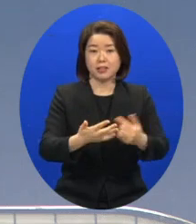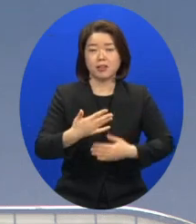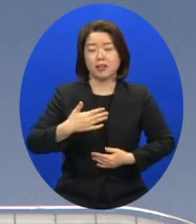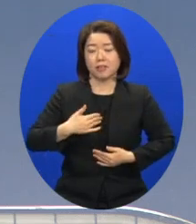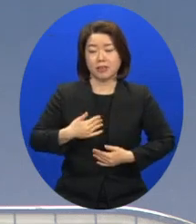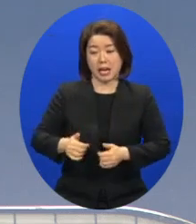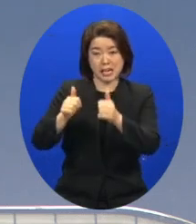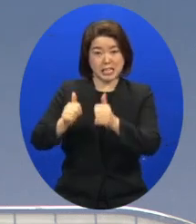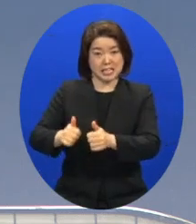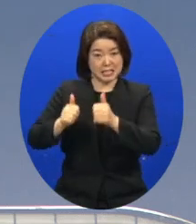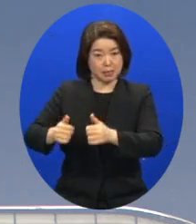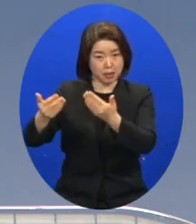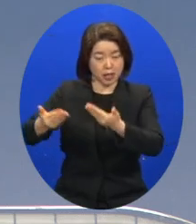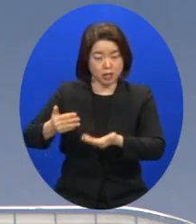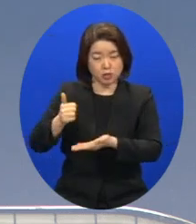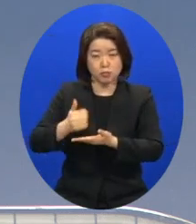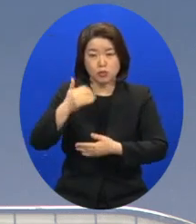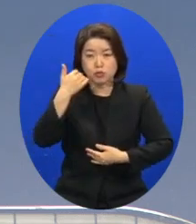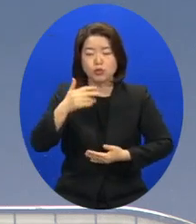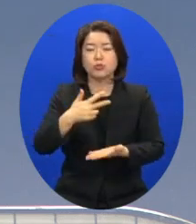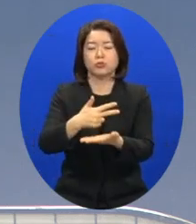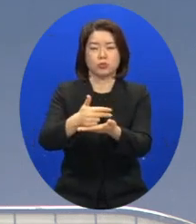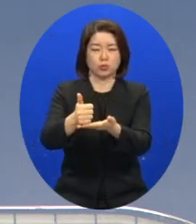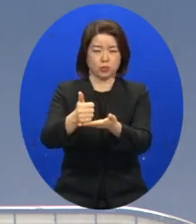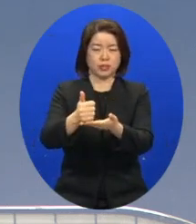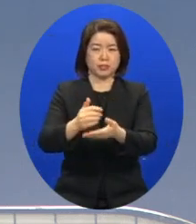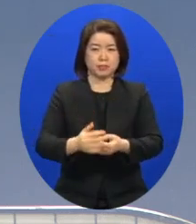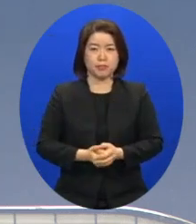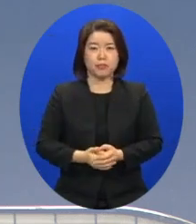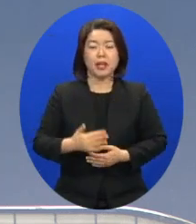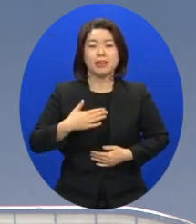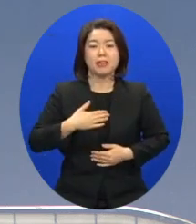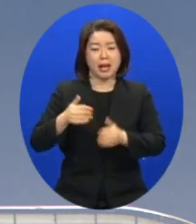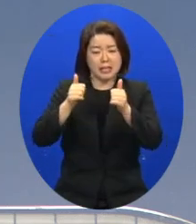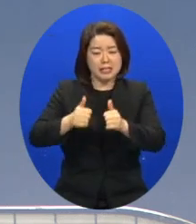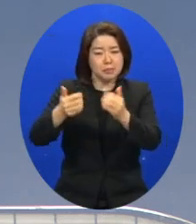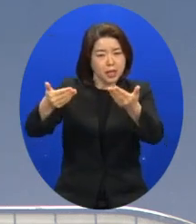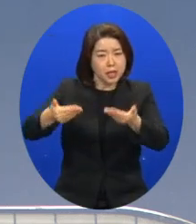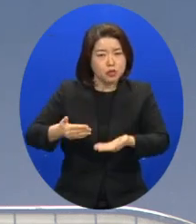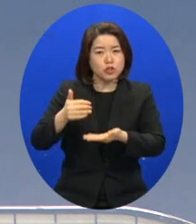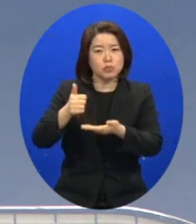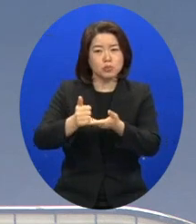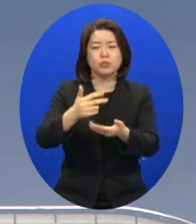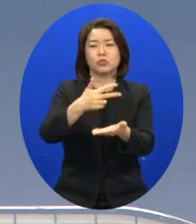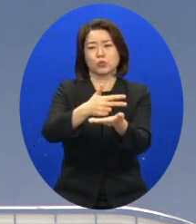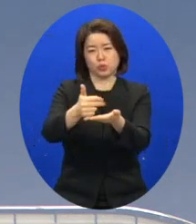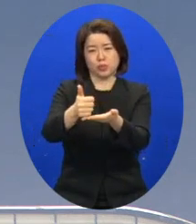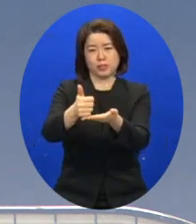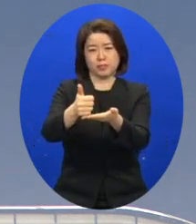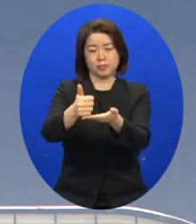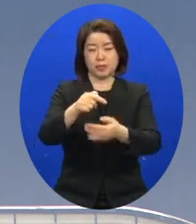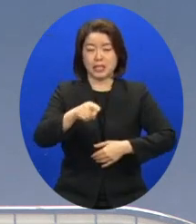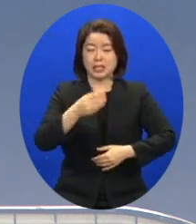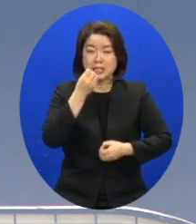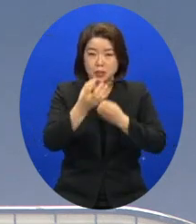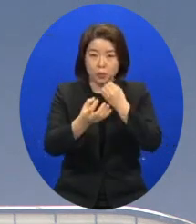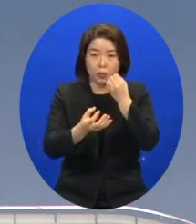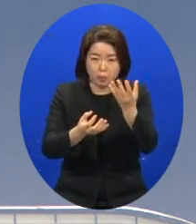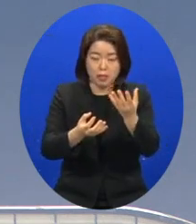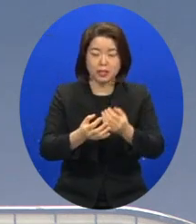심판하시는 분은 주님이십니다 나를 심판하시는 분은 주님이십니다 이 고백이